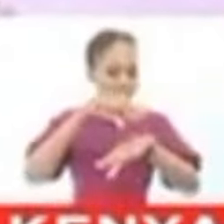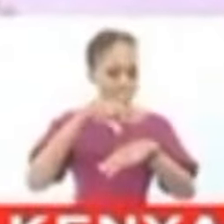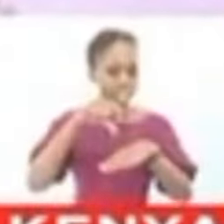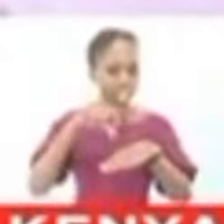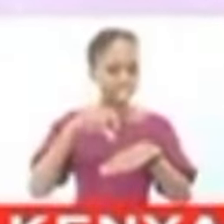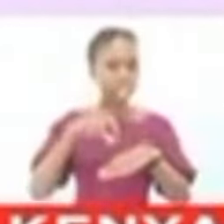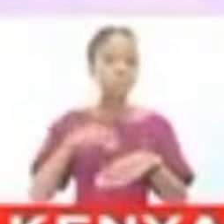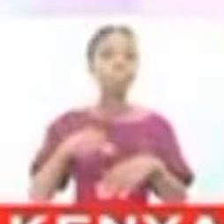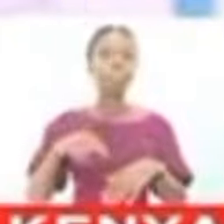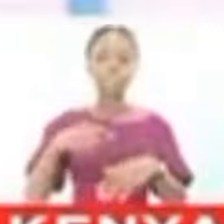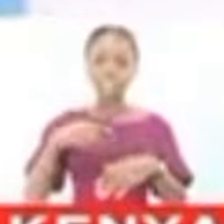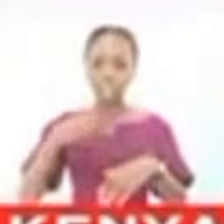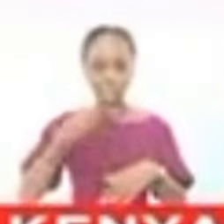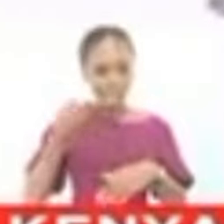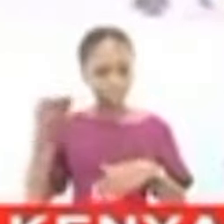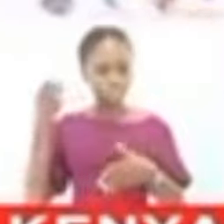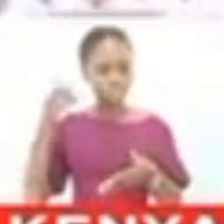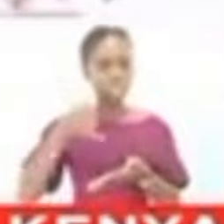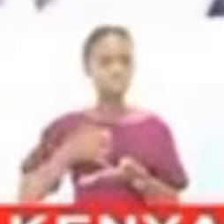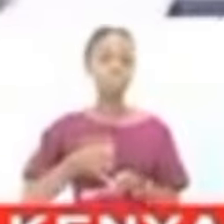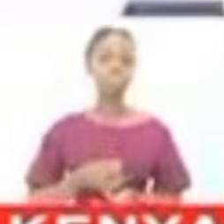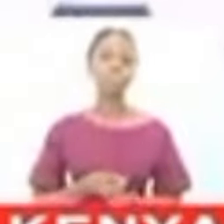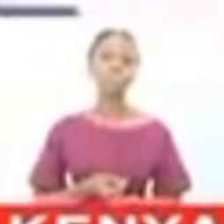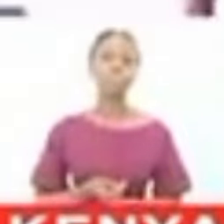mkipata tangazeni.